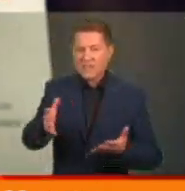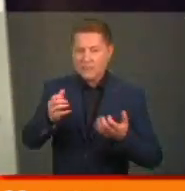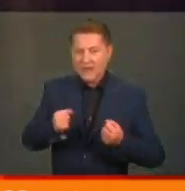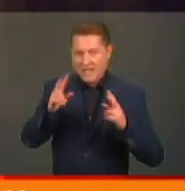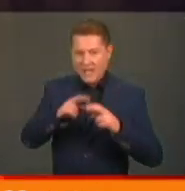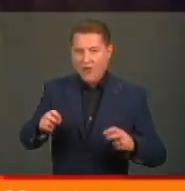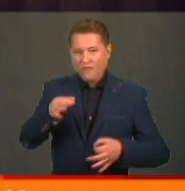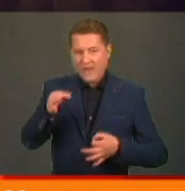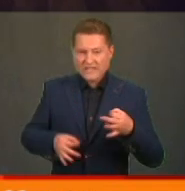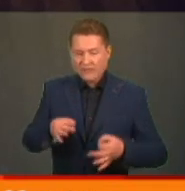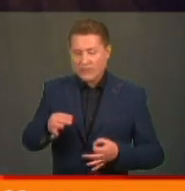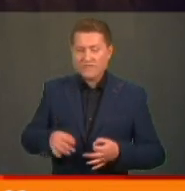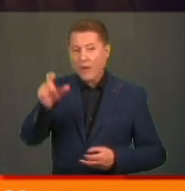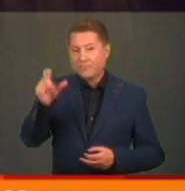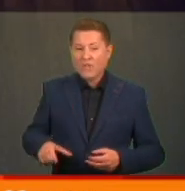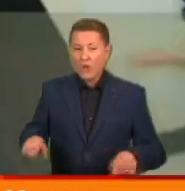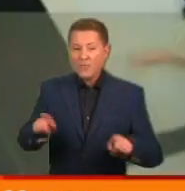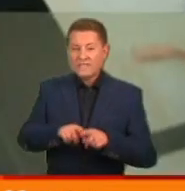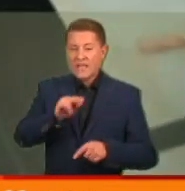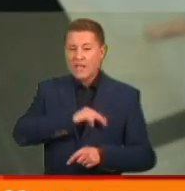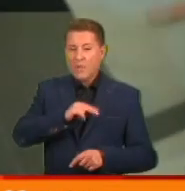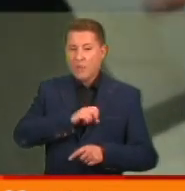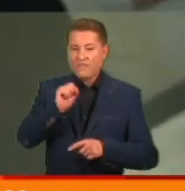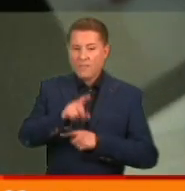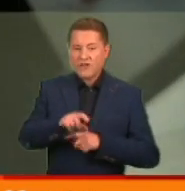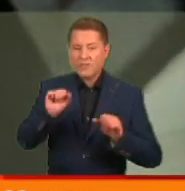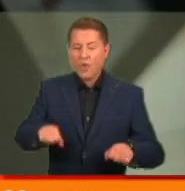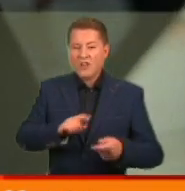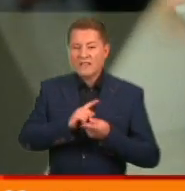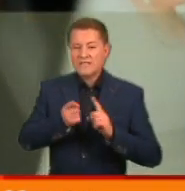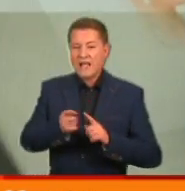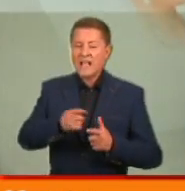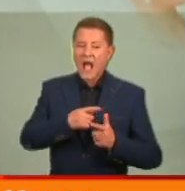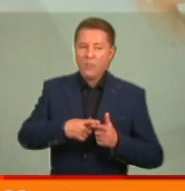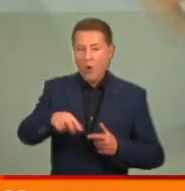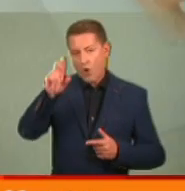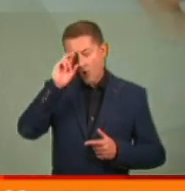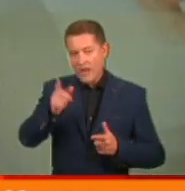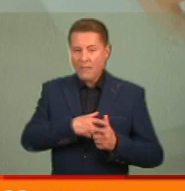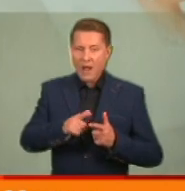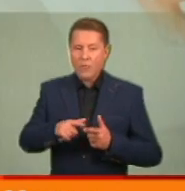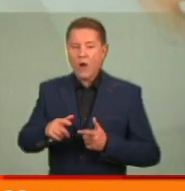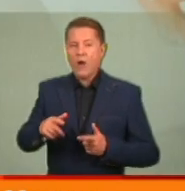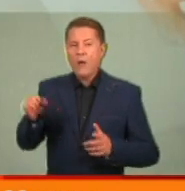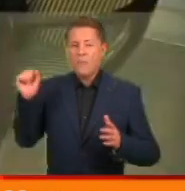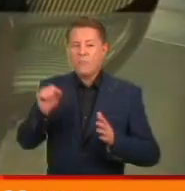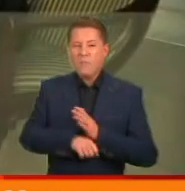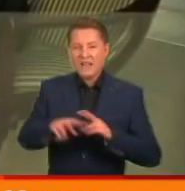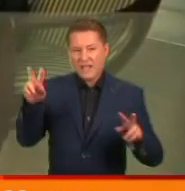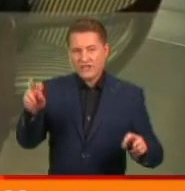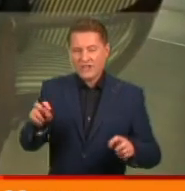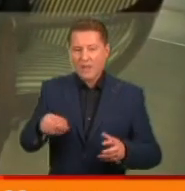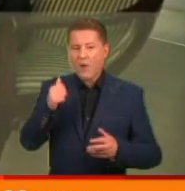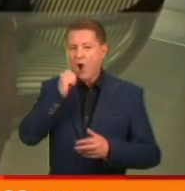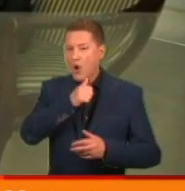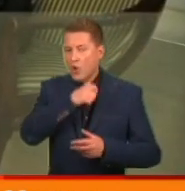производство. Людина с такими повноваженнями могла стати або королем, або палачем контрабанди. Та хто запропонував таке